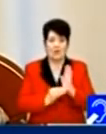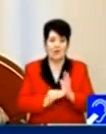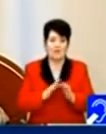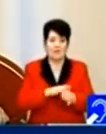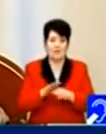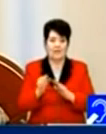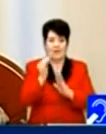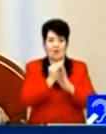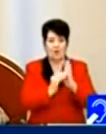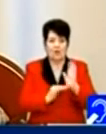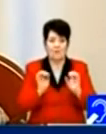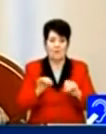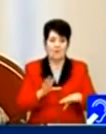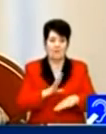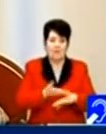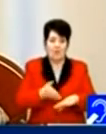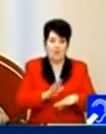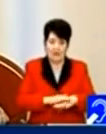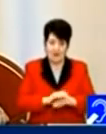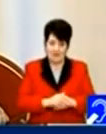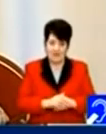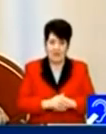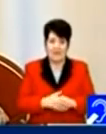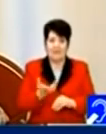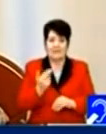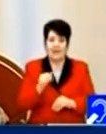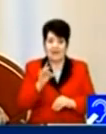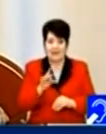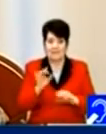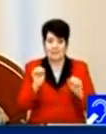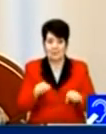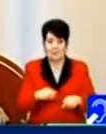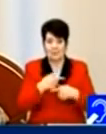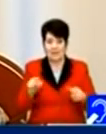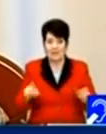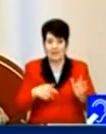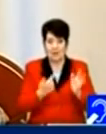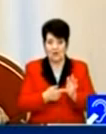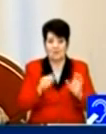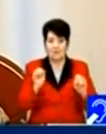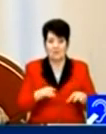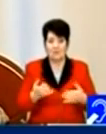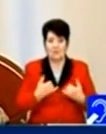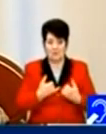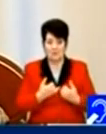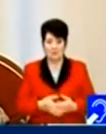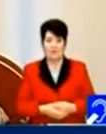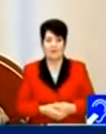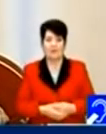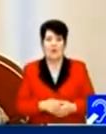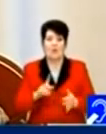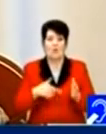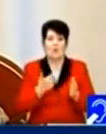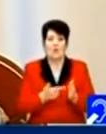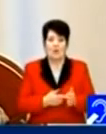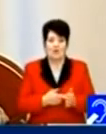întreg orarului de studiu și poate fi mai complicat. Dar dacă s-a putut în alte orașe, eu cred că se poate și la noi. Orașul nu